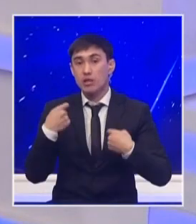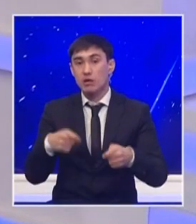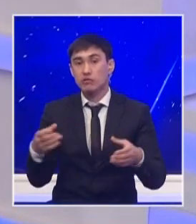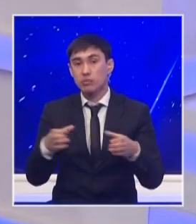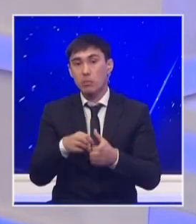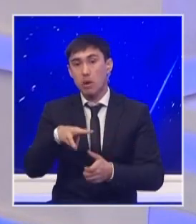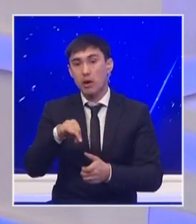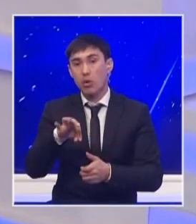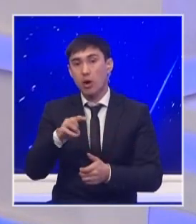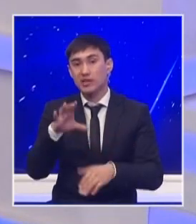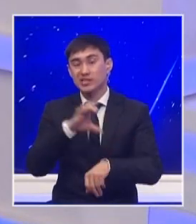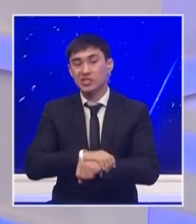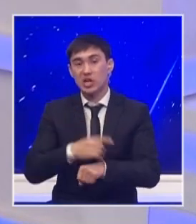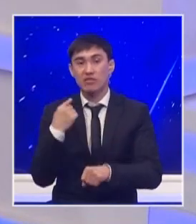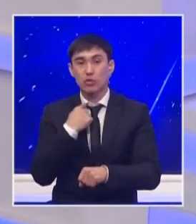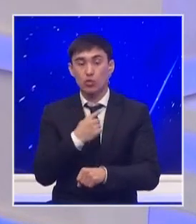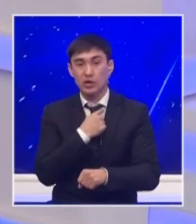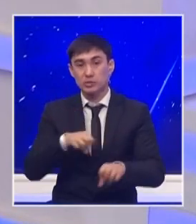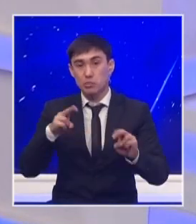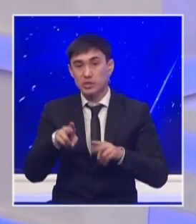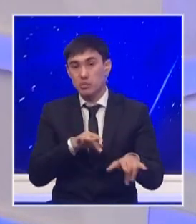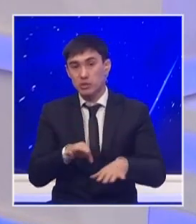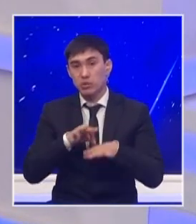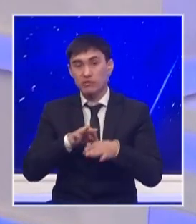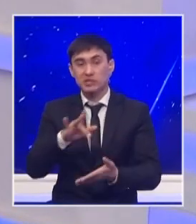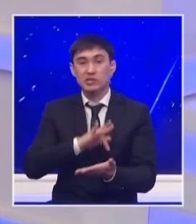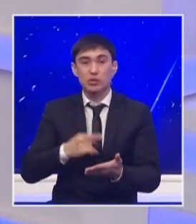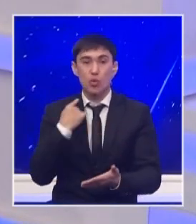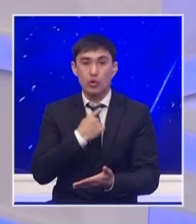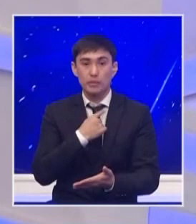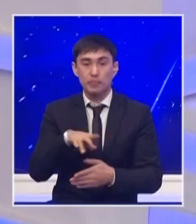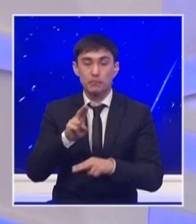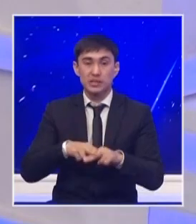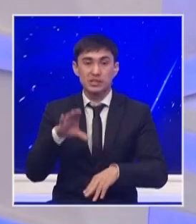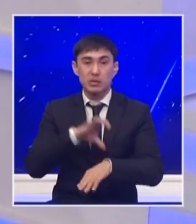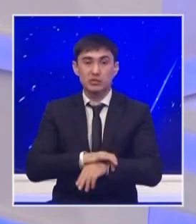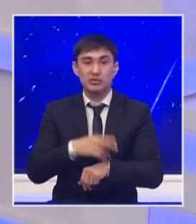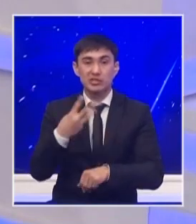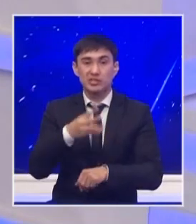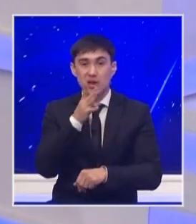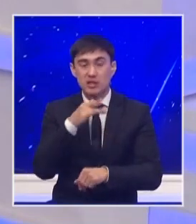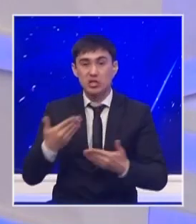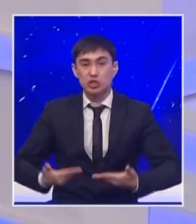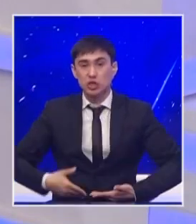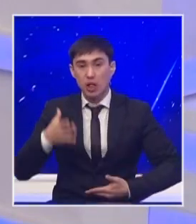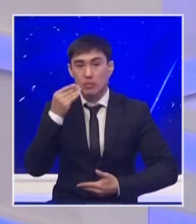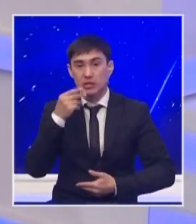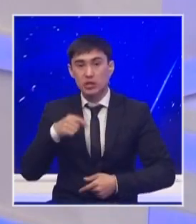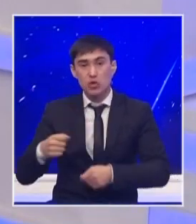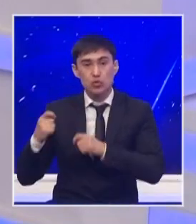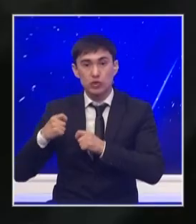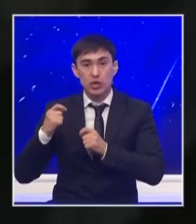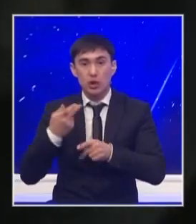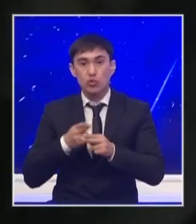партией марихуаны задержали в Талдыкоргане спецоперация проведена в центре города полицейскими арестован 30-летние жители Алматы в рюкзаке